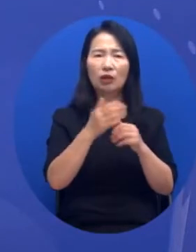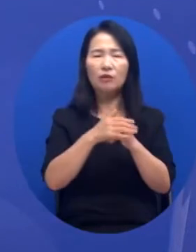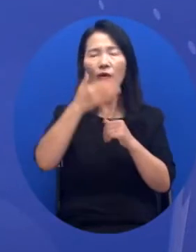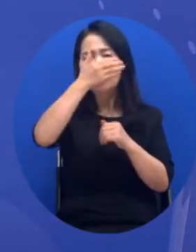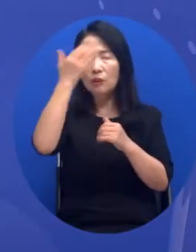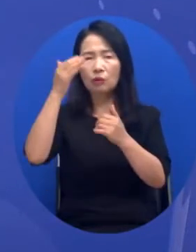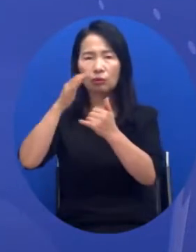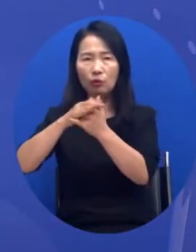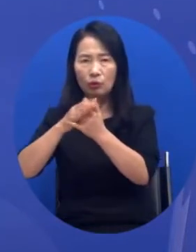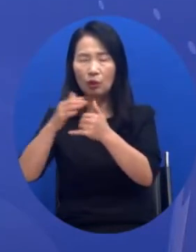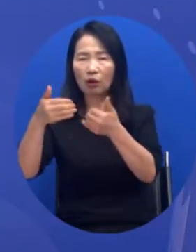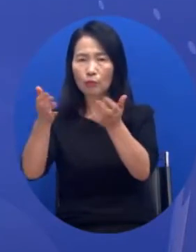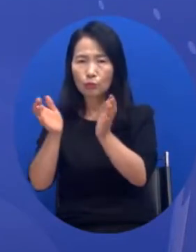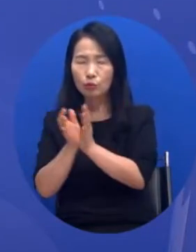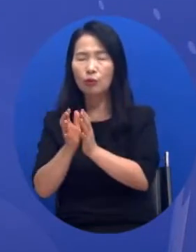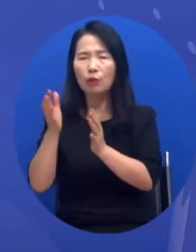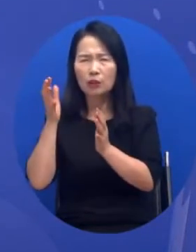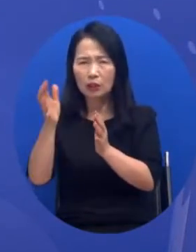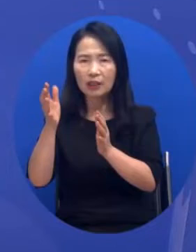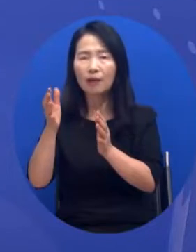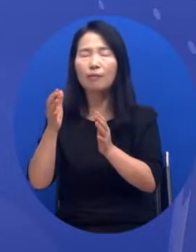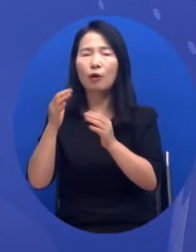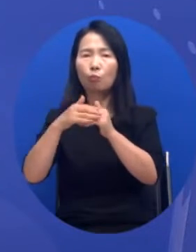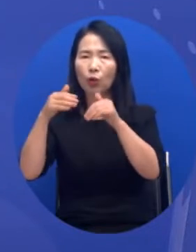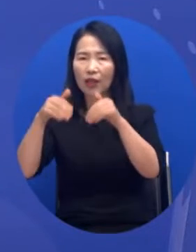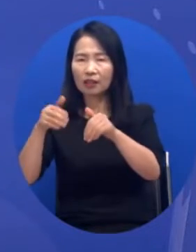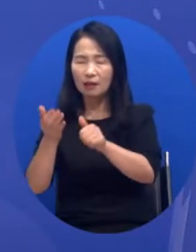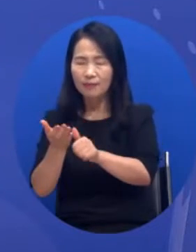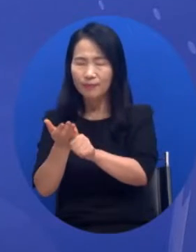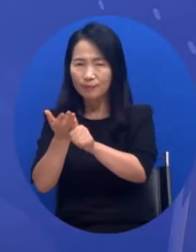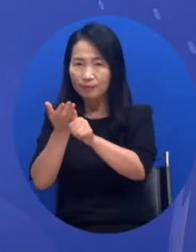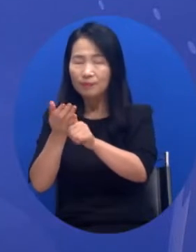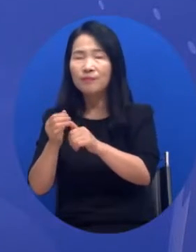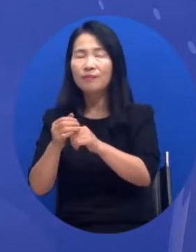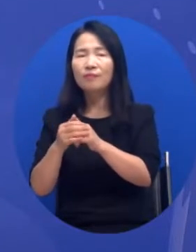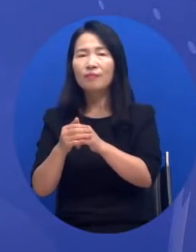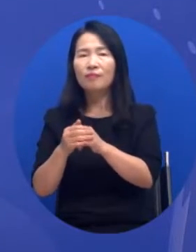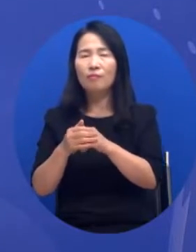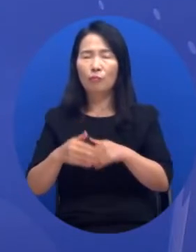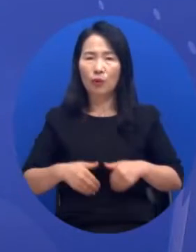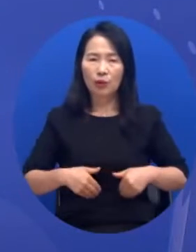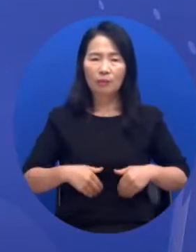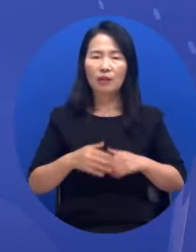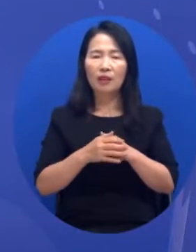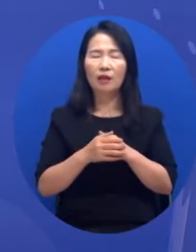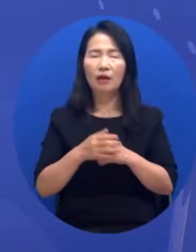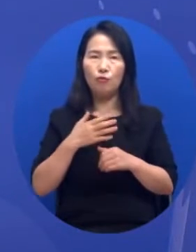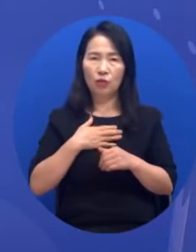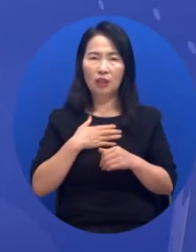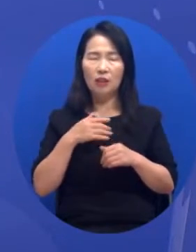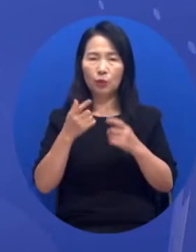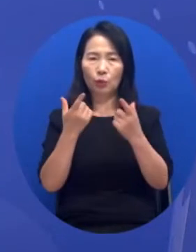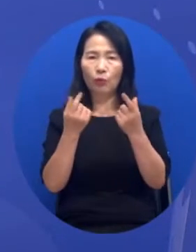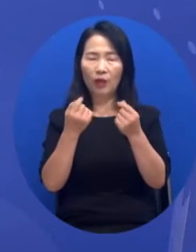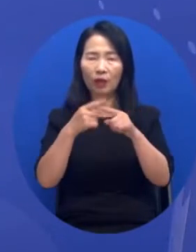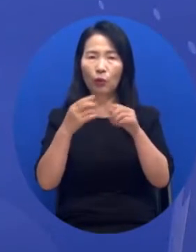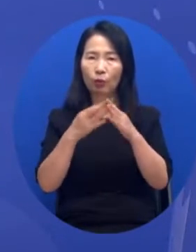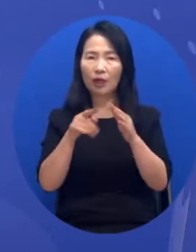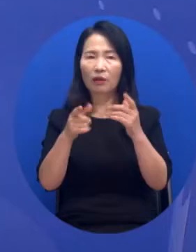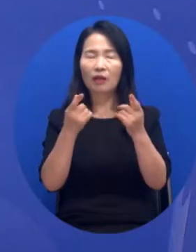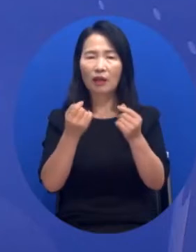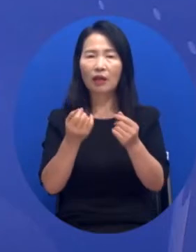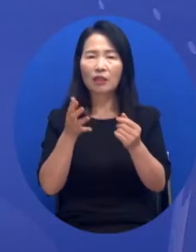거기에 전념을 해서 목양을 할 수 있도록 신앙을 키워주면 좀 된다고 보고 우리 교회는 그렇게 하고 있습니다. 그래서 지금 잘